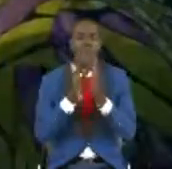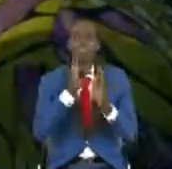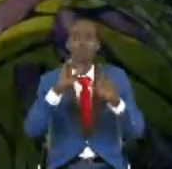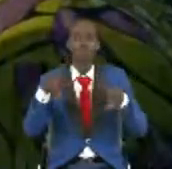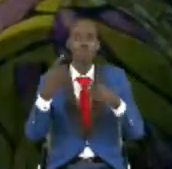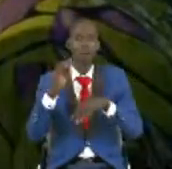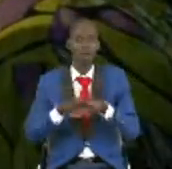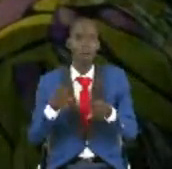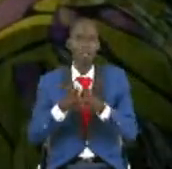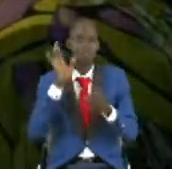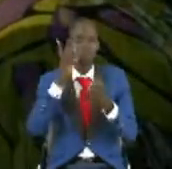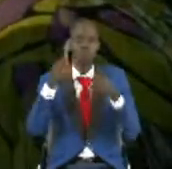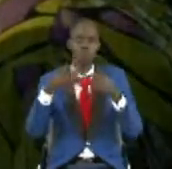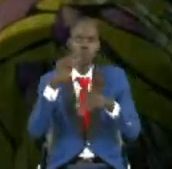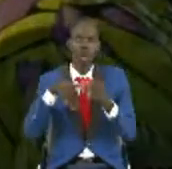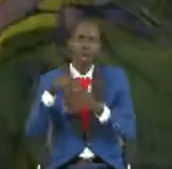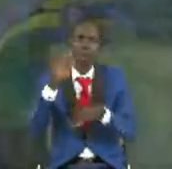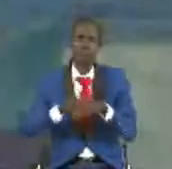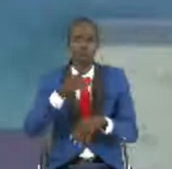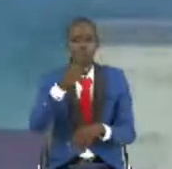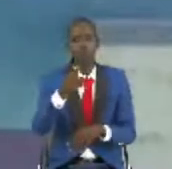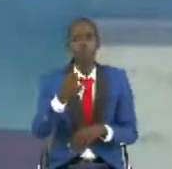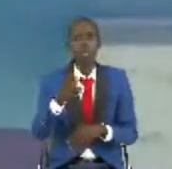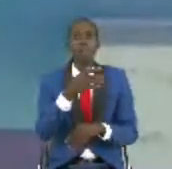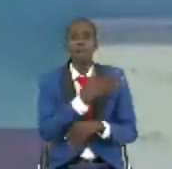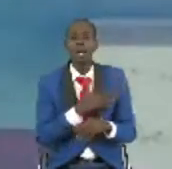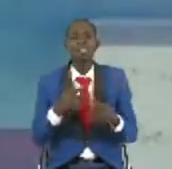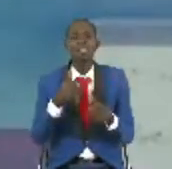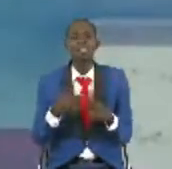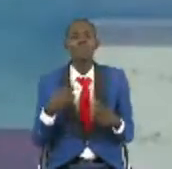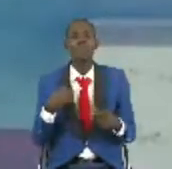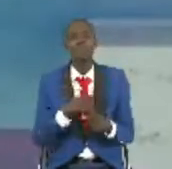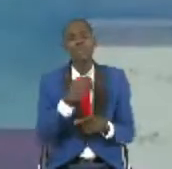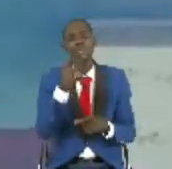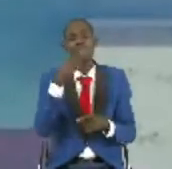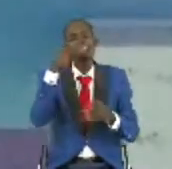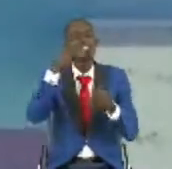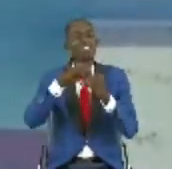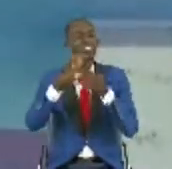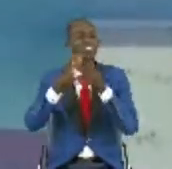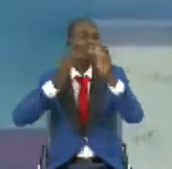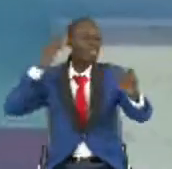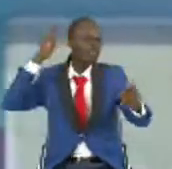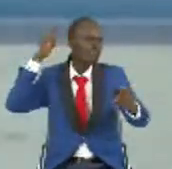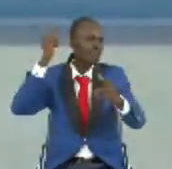d'explosion du miracle a commencé, comme elle viendra ce soir. Et on a dit, au nom de